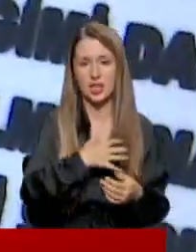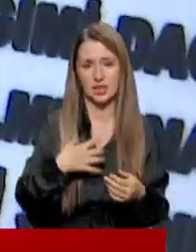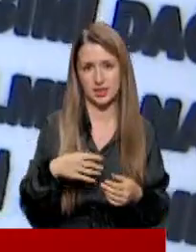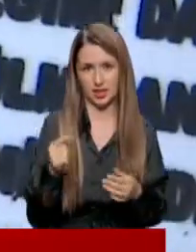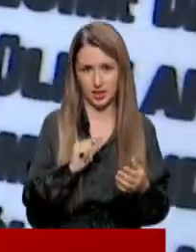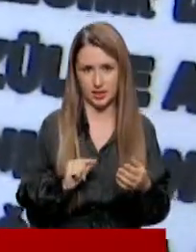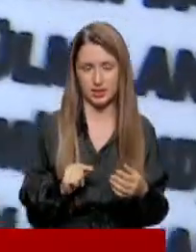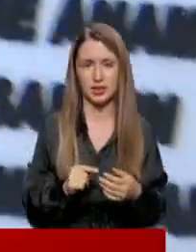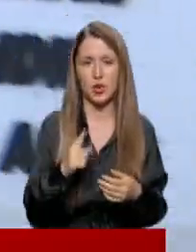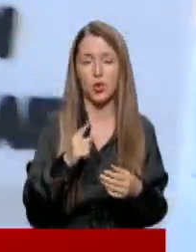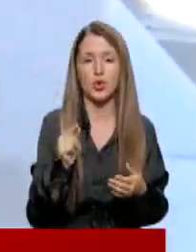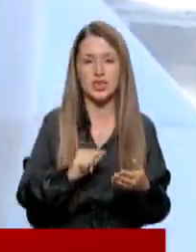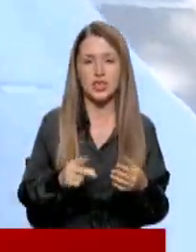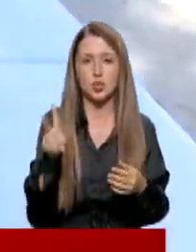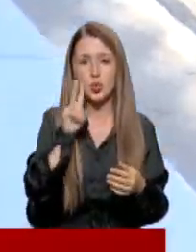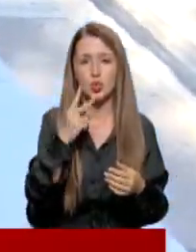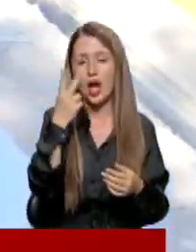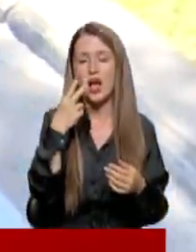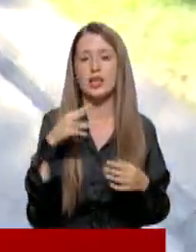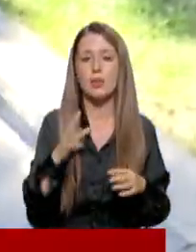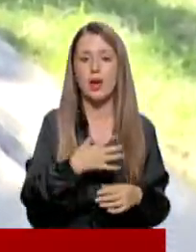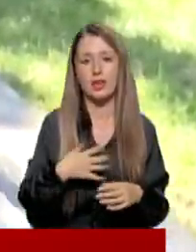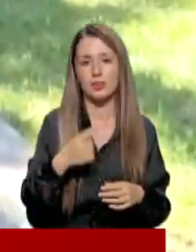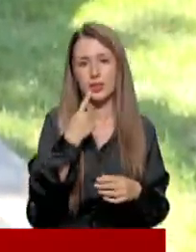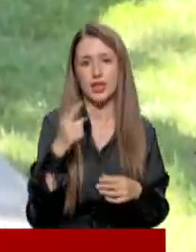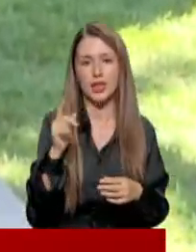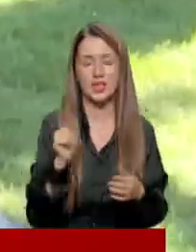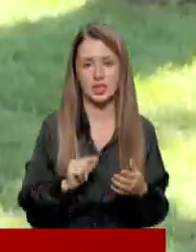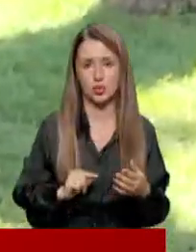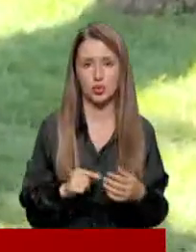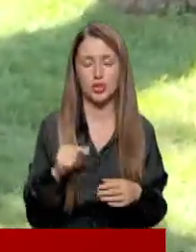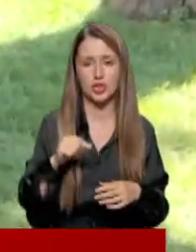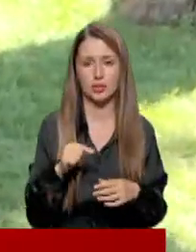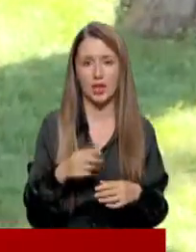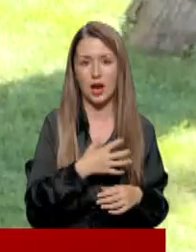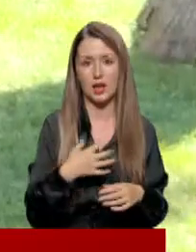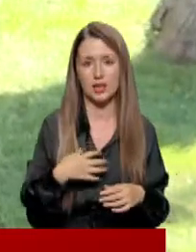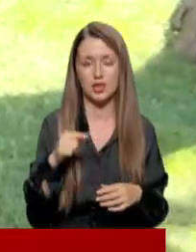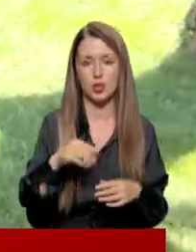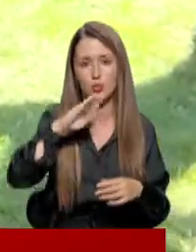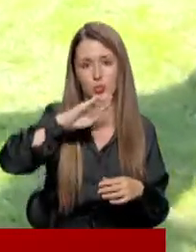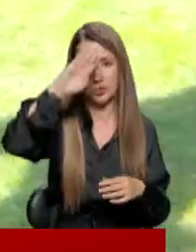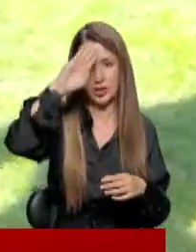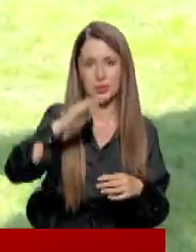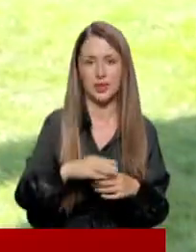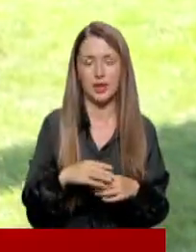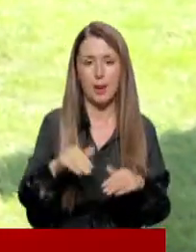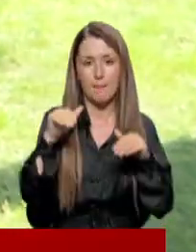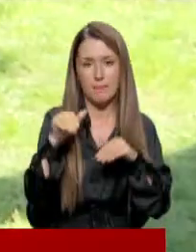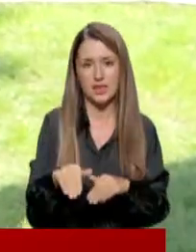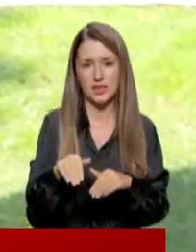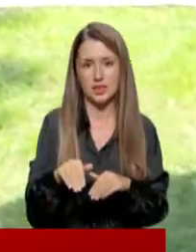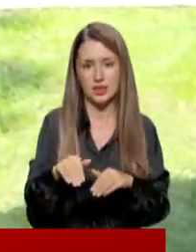O şiirin sonunda ağlama anam diye yazıyor. Şimdi annesi bu bayramda